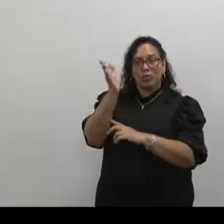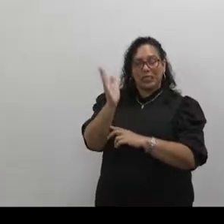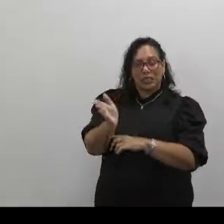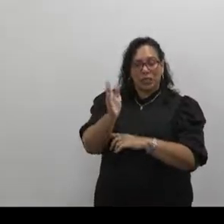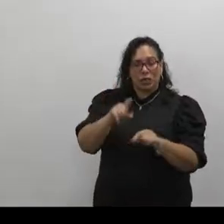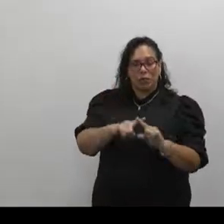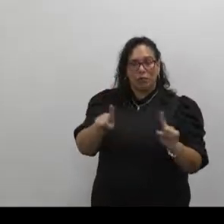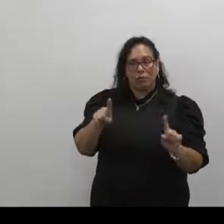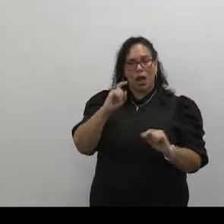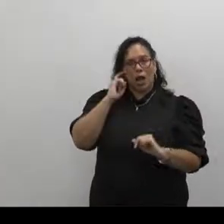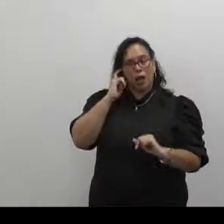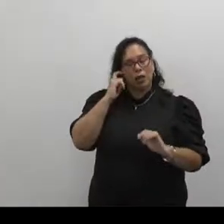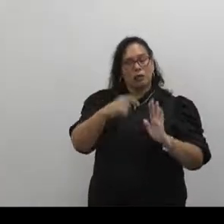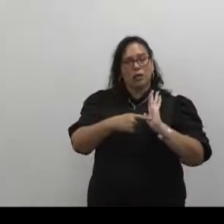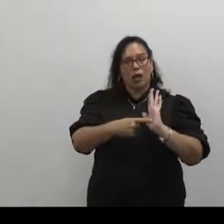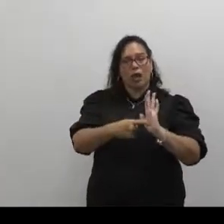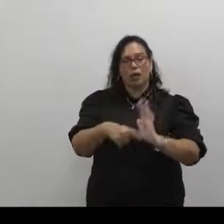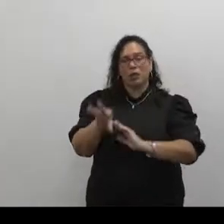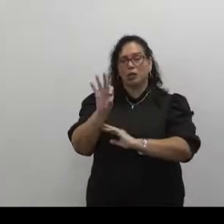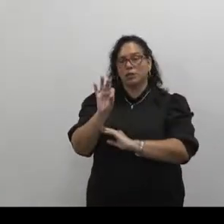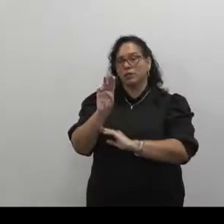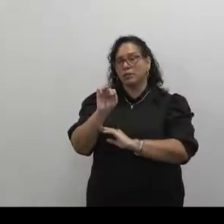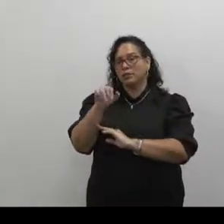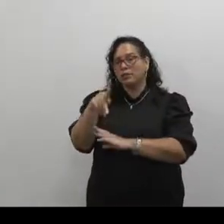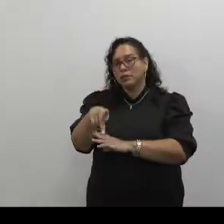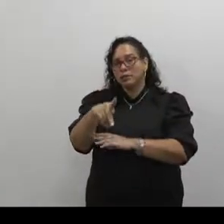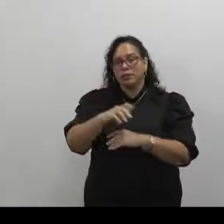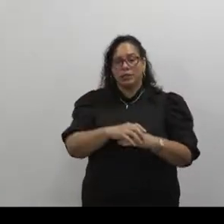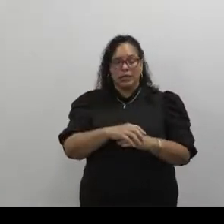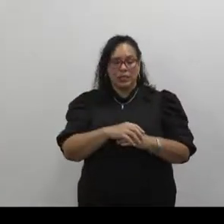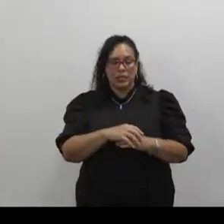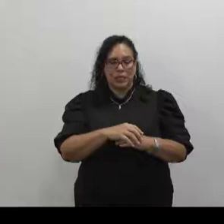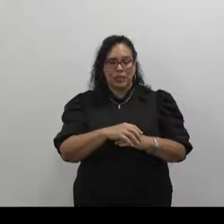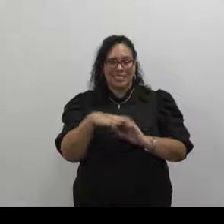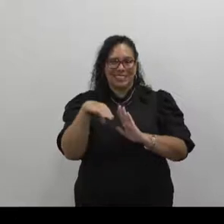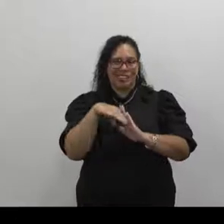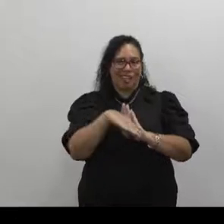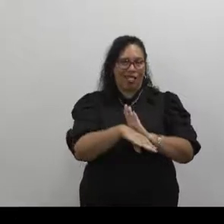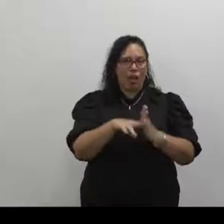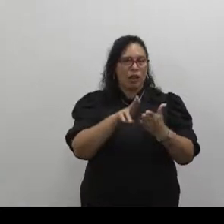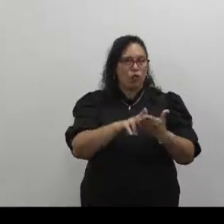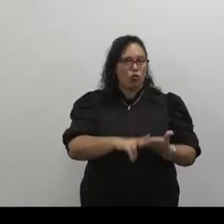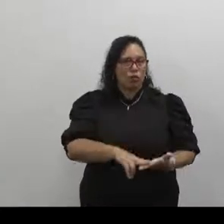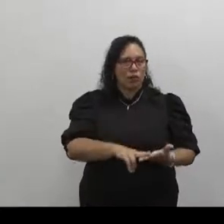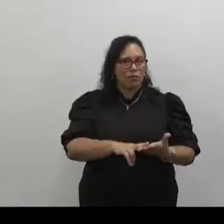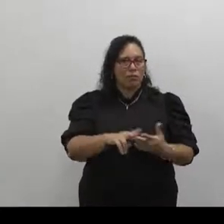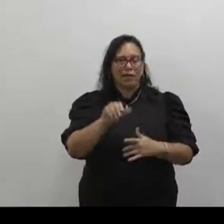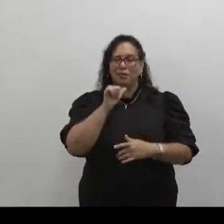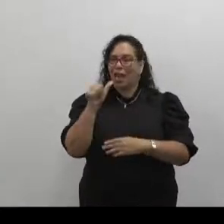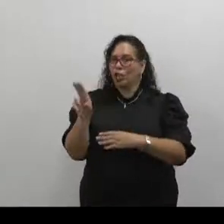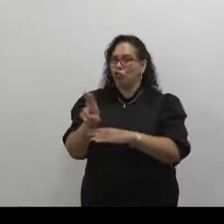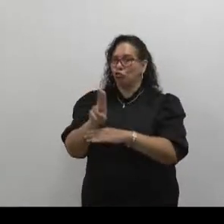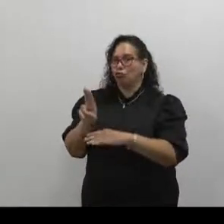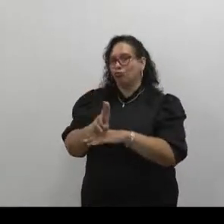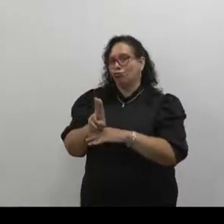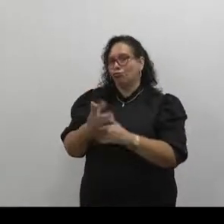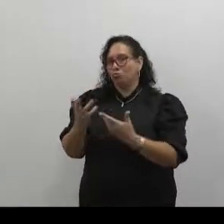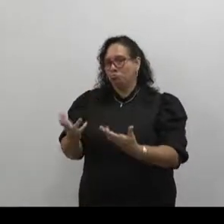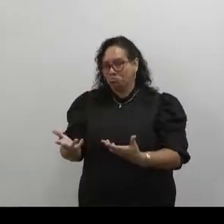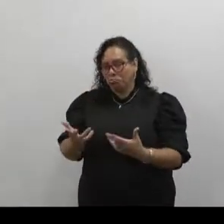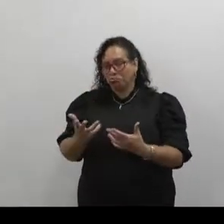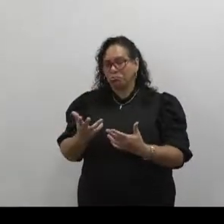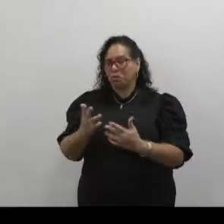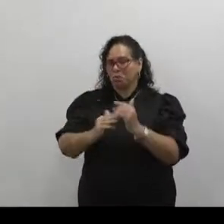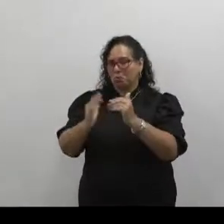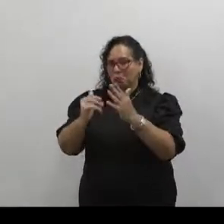សម្រាប់ឲ្យយើងប្រើប្រមូលថវិកានឹងសម្រាប់សាងសង់ឬក៏កែលម្អសាលារៀនយើងចង់ធ្វើយ៉ាងម៉េចគឺថាកែលម្អសាលារៀននឹងឲ្យជាកន្លែងរៀនទាន់សម័យសម័យជឿនលឿនណាបាទដូចជាមានអ៊ីនធឺណិតមាន Wi-Fi អីសម្រាប់ប្រើយ៉ាងគ្រប់គ្រាន់អីចឹងទៅ hỏi một tiếng dương trời tại kết cú phong âm bì